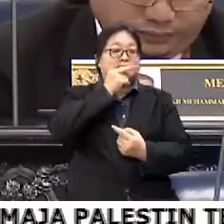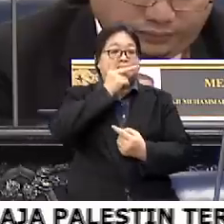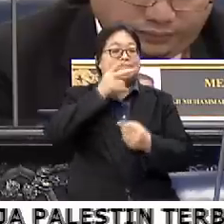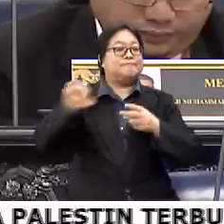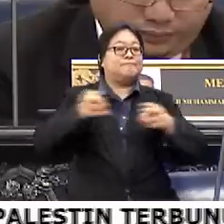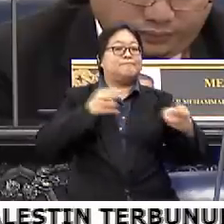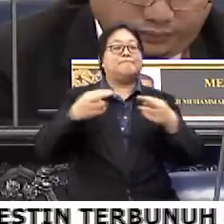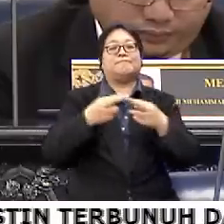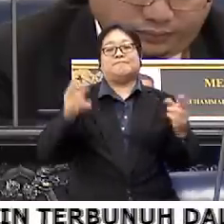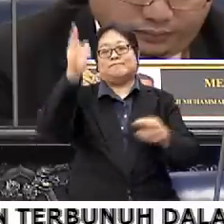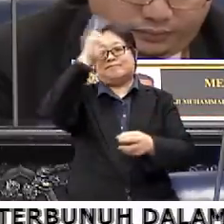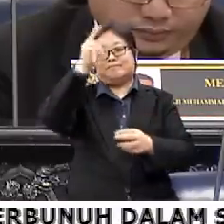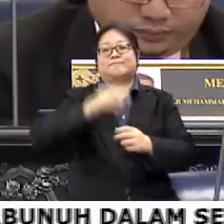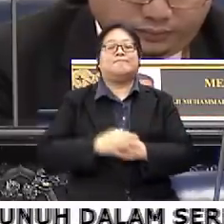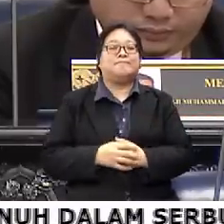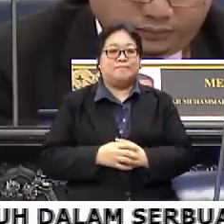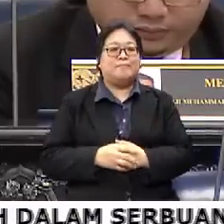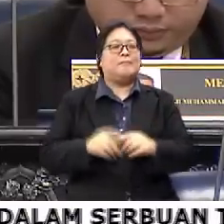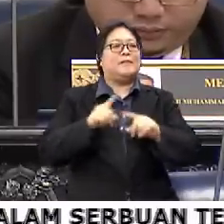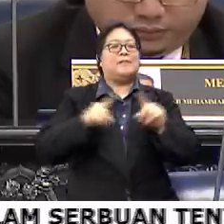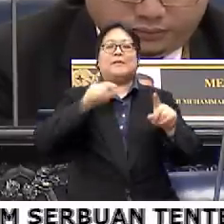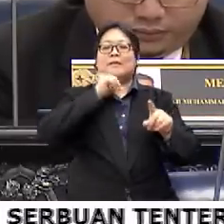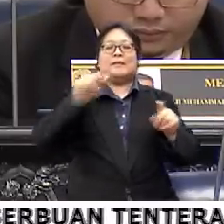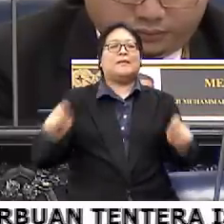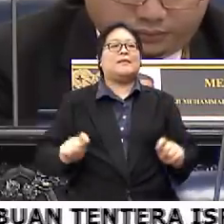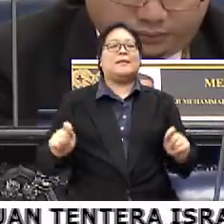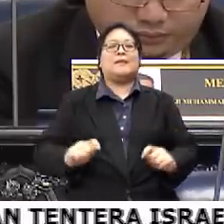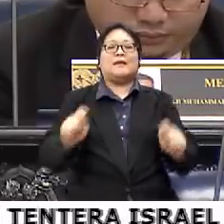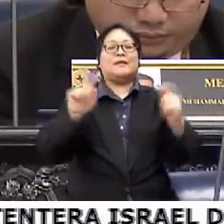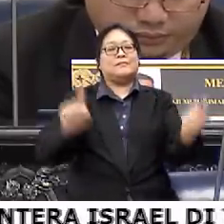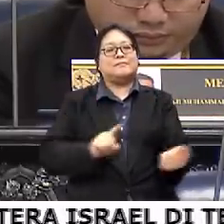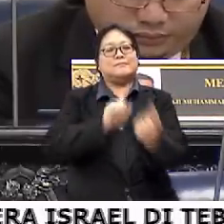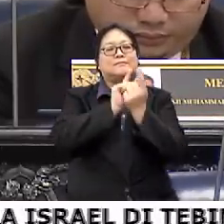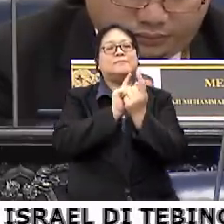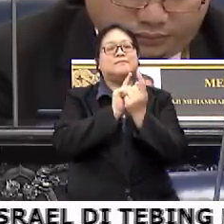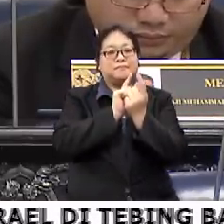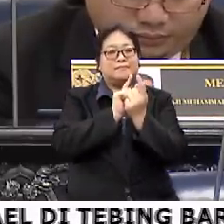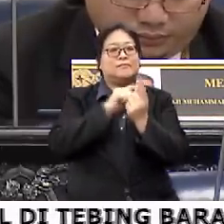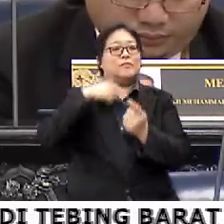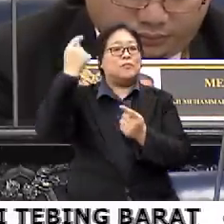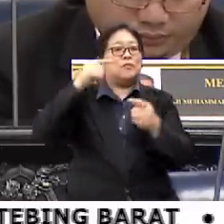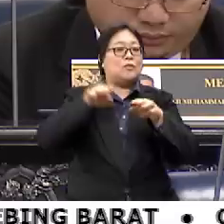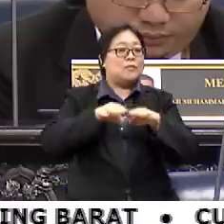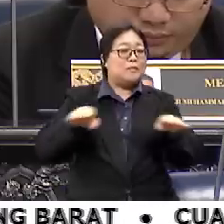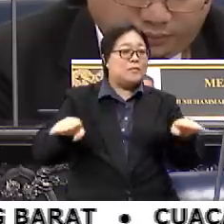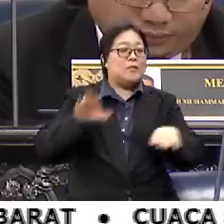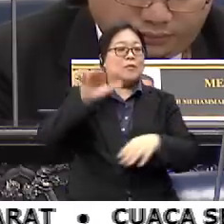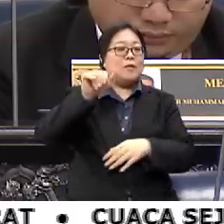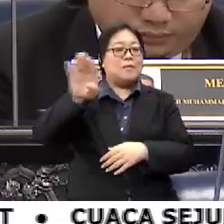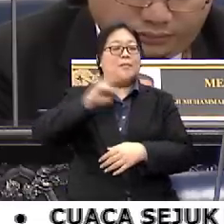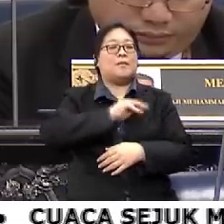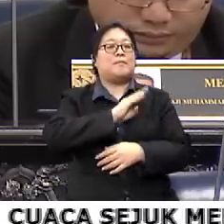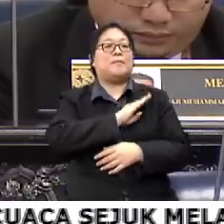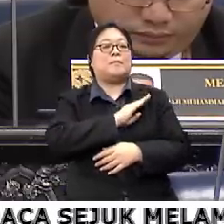membahas urusan rasmi kerajaan tetapi tidak mengambil tindakan bertemu dengan tuan rumah, iaitu Yang Berhormat Menteri